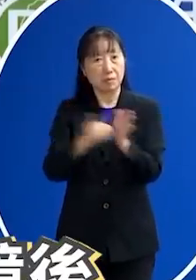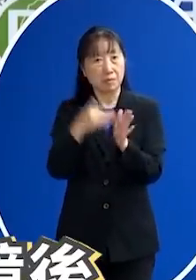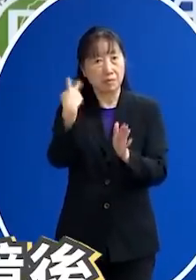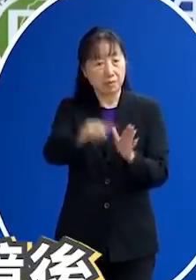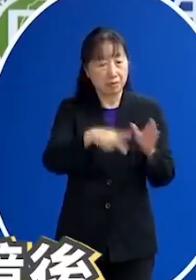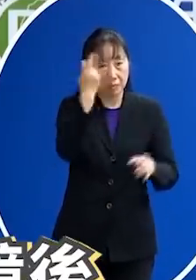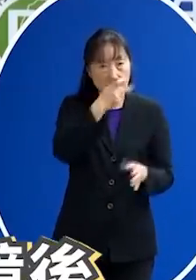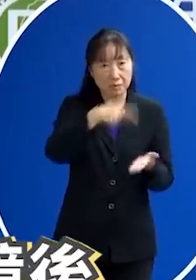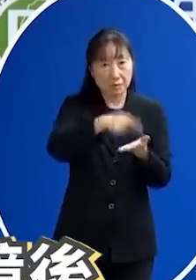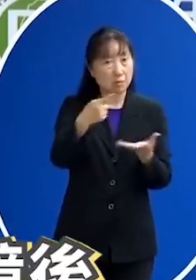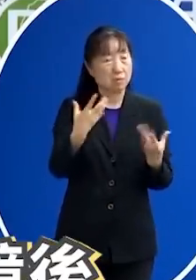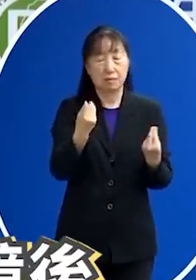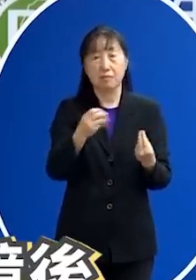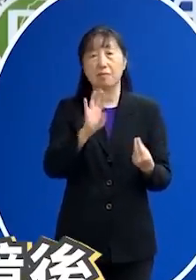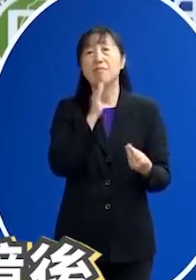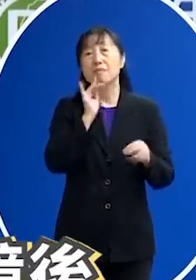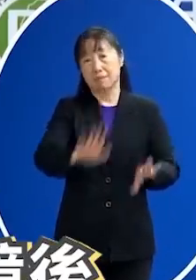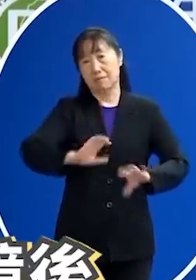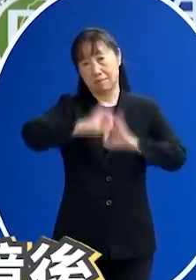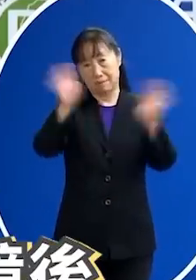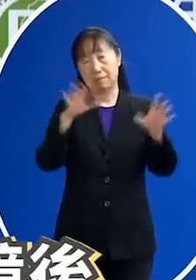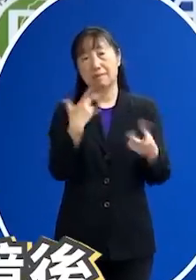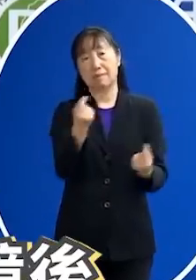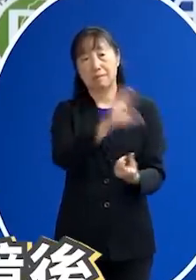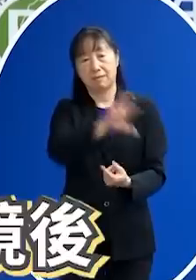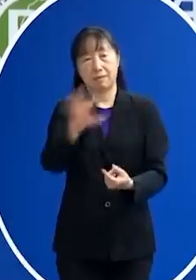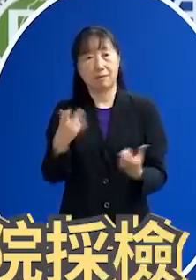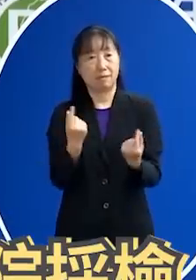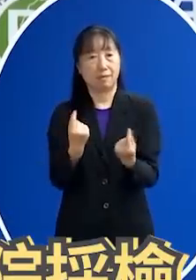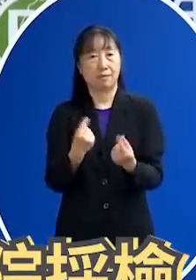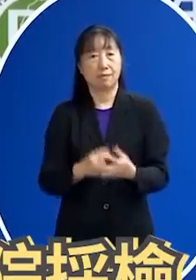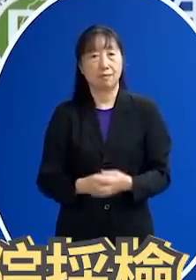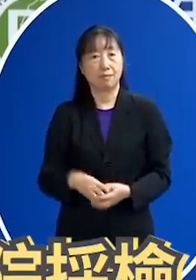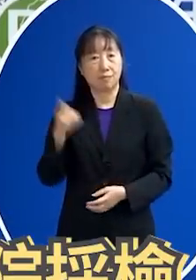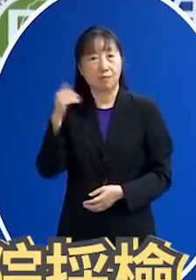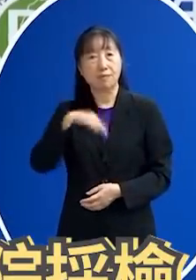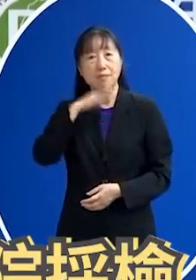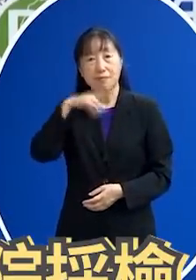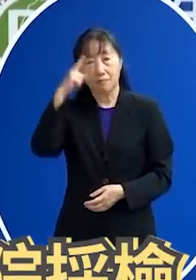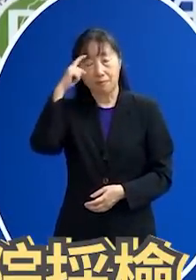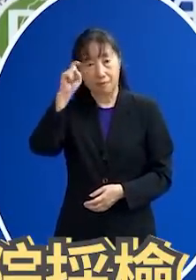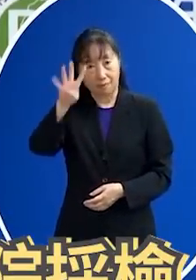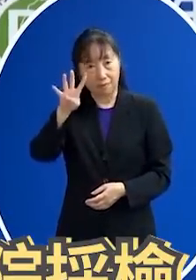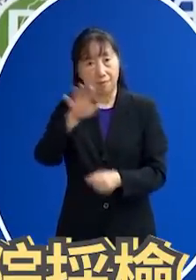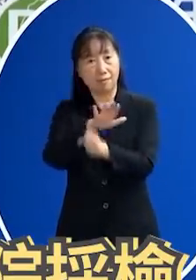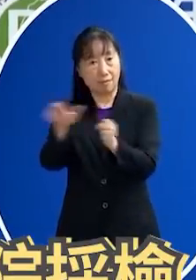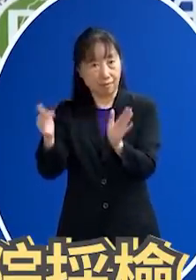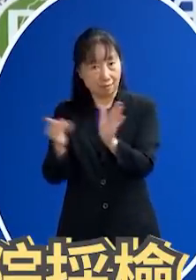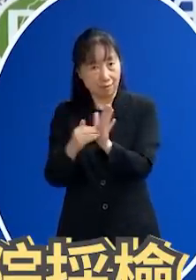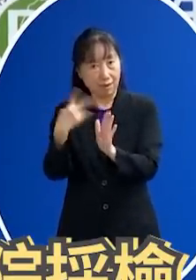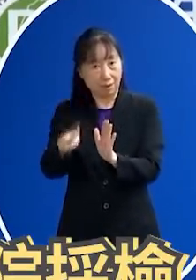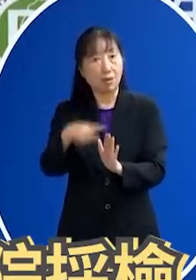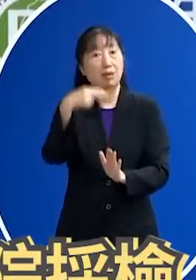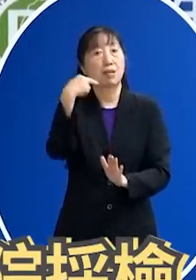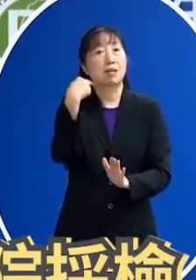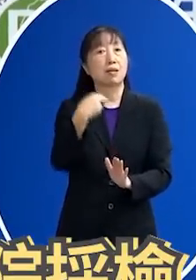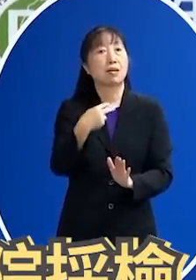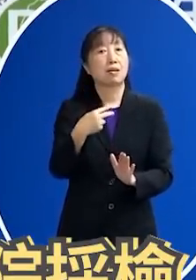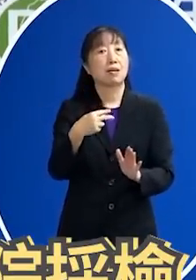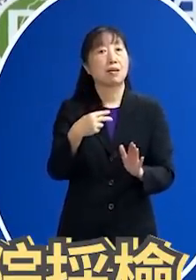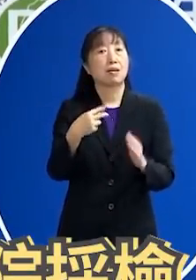布那这个也是一样要做检疫完的一个14天，检疫14天，居家检